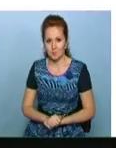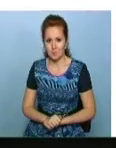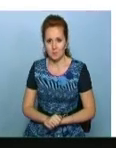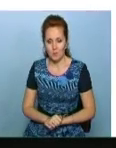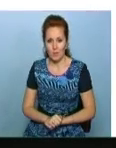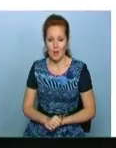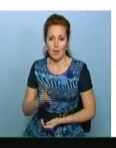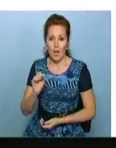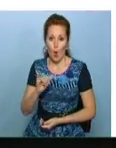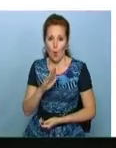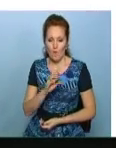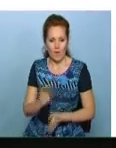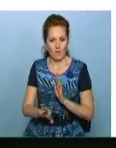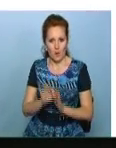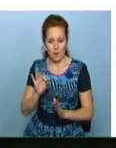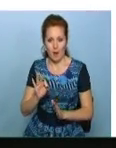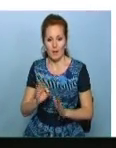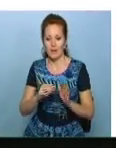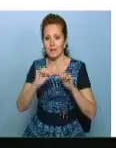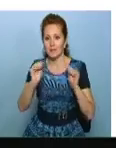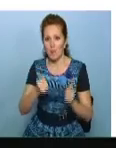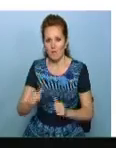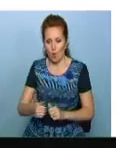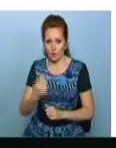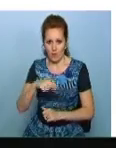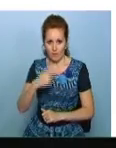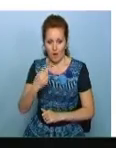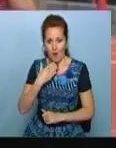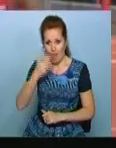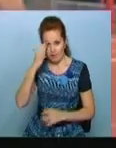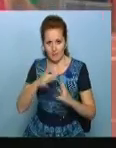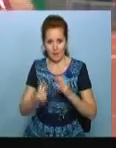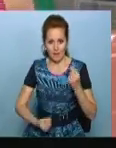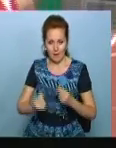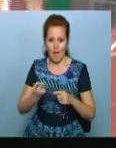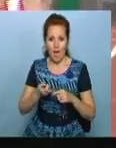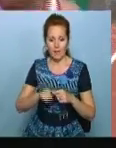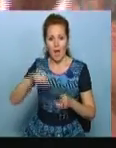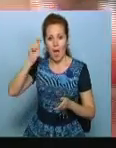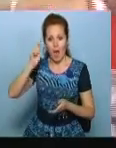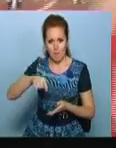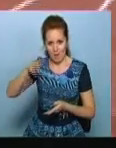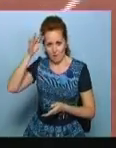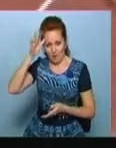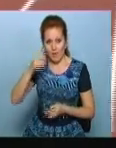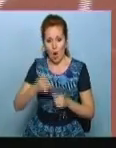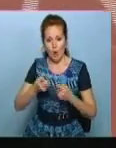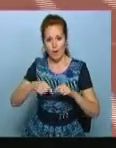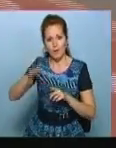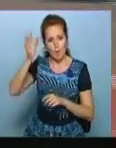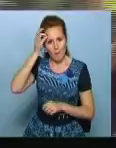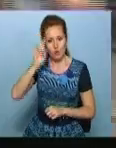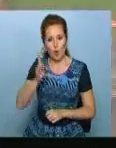В УВЕ выбрали символ 22-х республиканских летних сельских игр. Им стала капля воды. Таким образом, организаторы напоминают о том, что